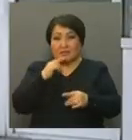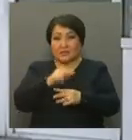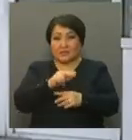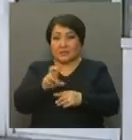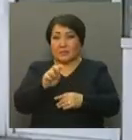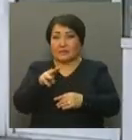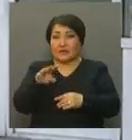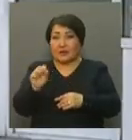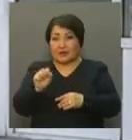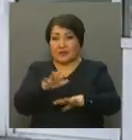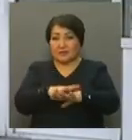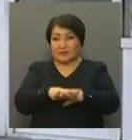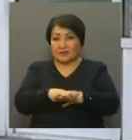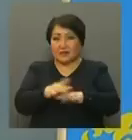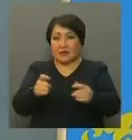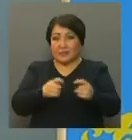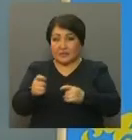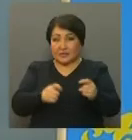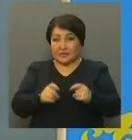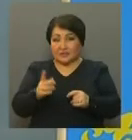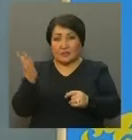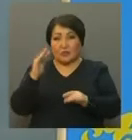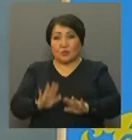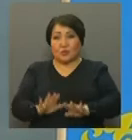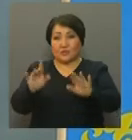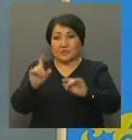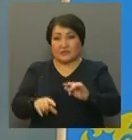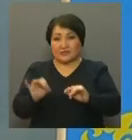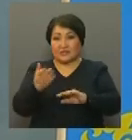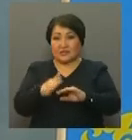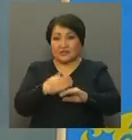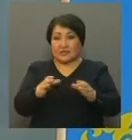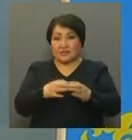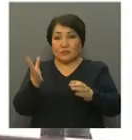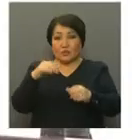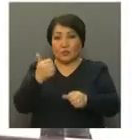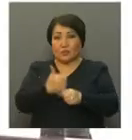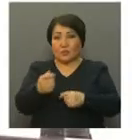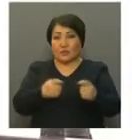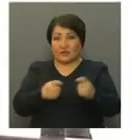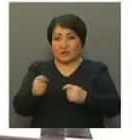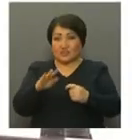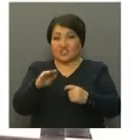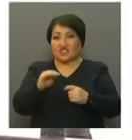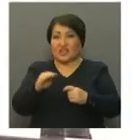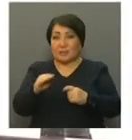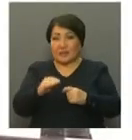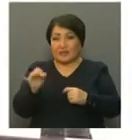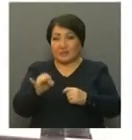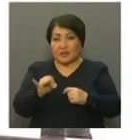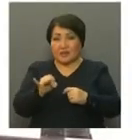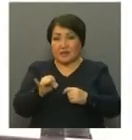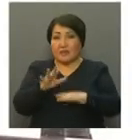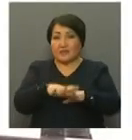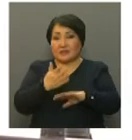басқарма төрағасының бұрынғы орынбасары және кредиттік комитеттің бұрынғы төрағасы Жақсылық Жарымбетов, банктің кредит беру